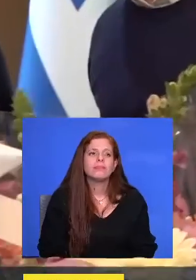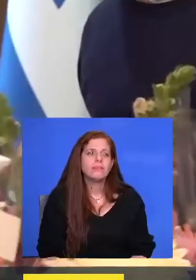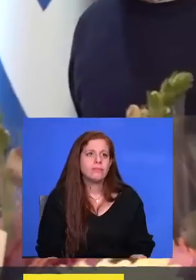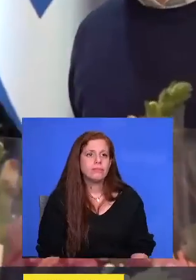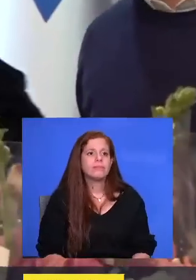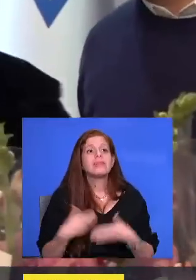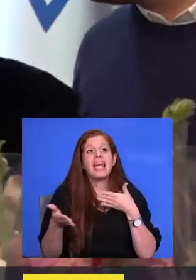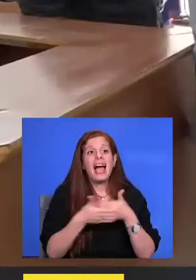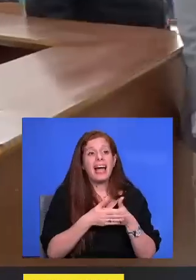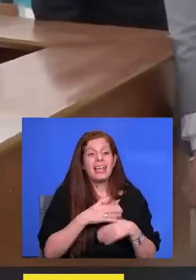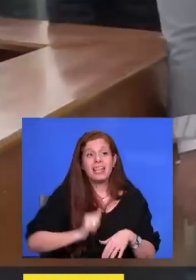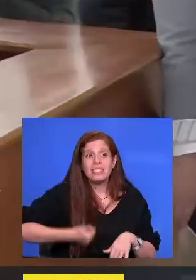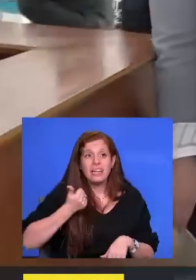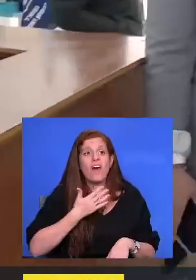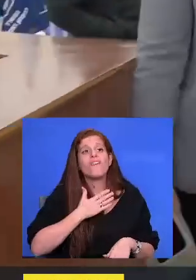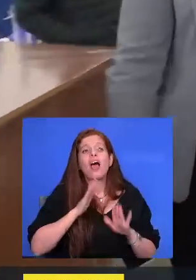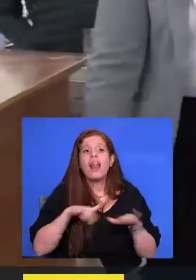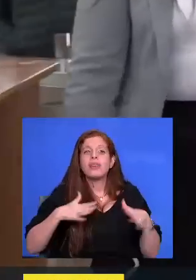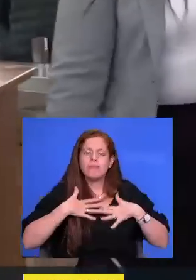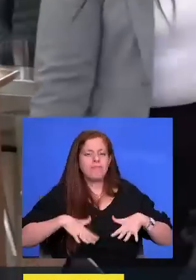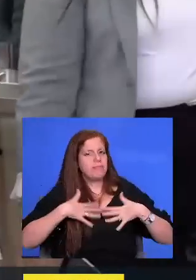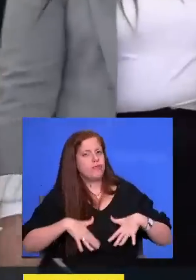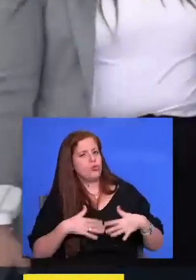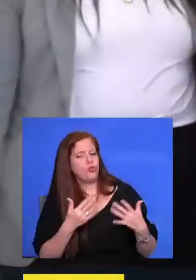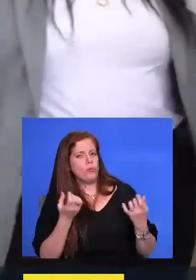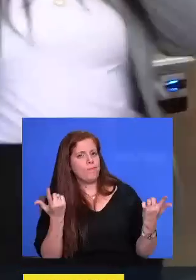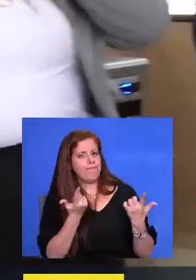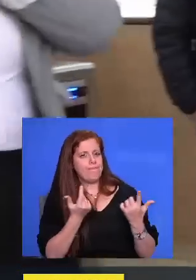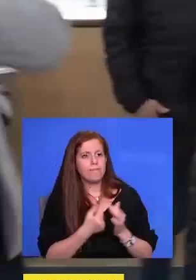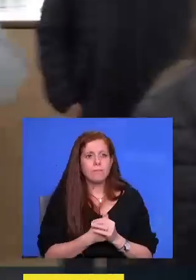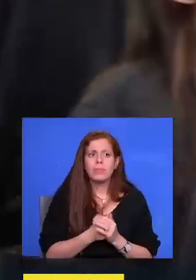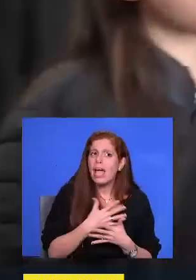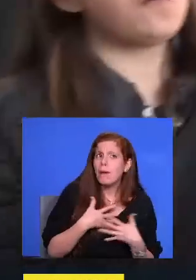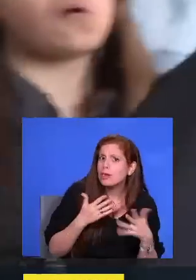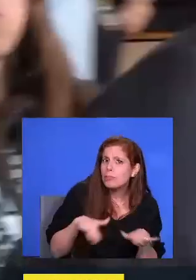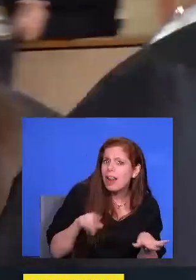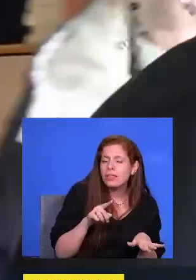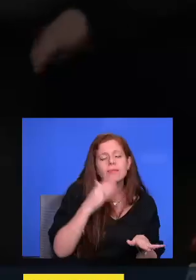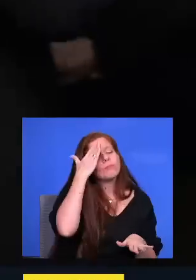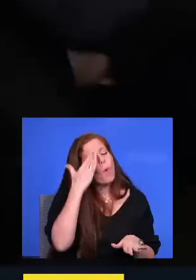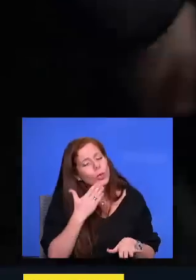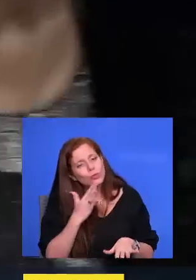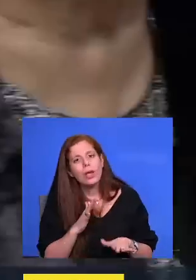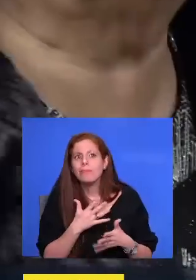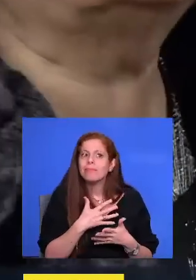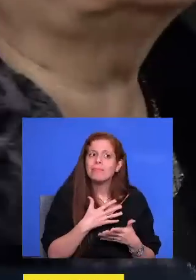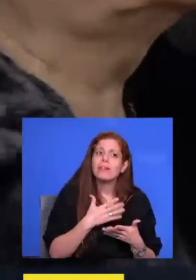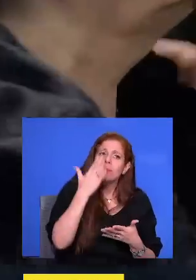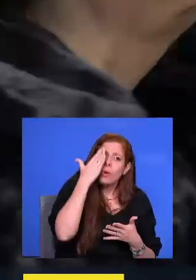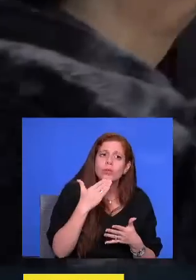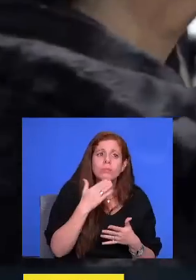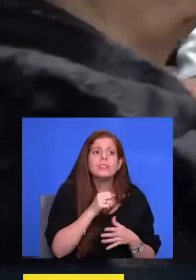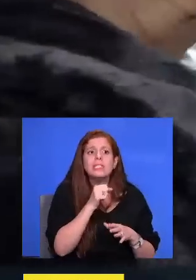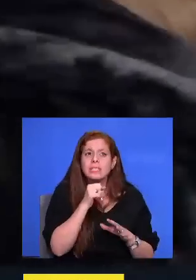רעיית השר והילדים לבשו חג. שלום איילה, מה שלומך? איך מרגישים ילדים? ברוך השם. סבא נעלם, איזה אנחנו נמצא